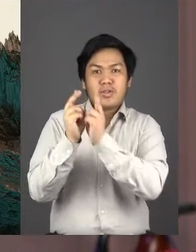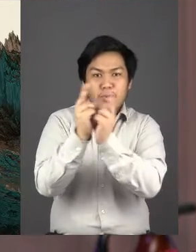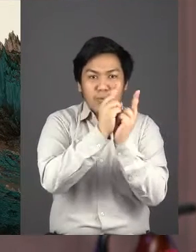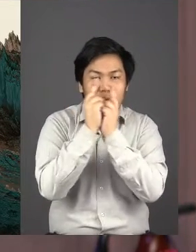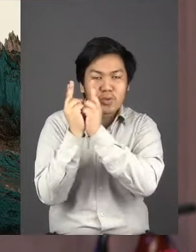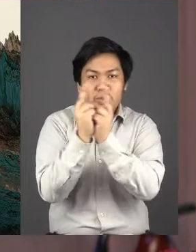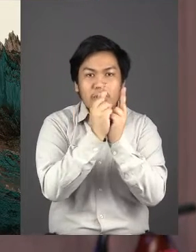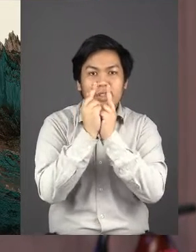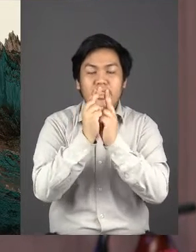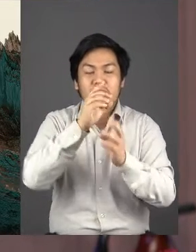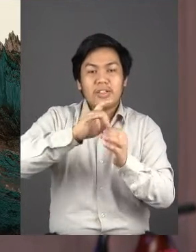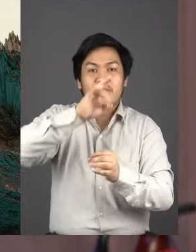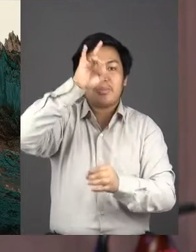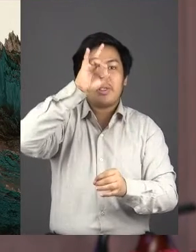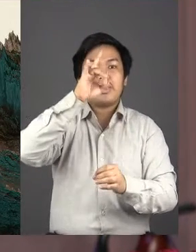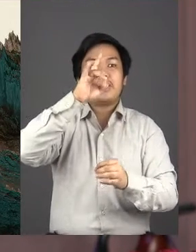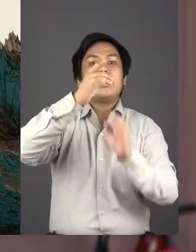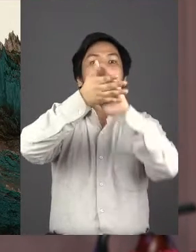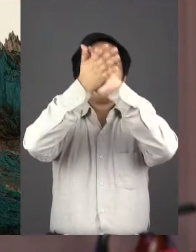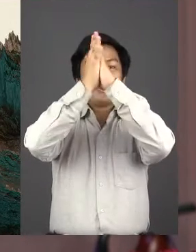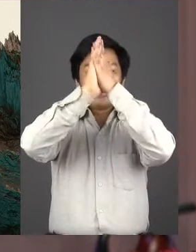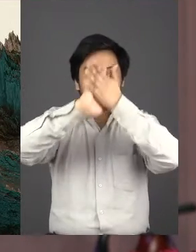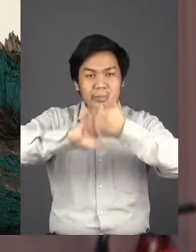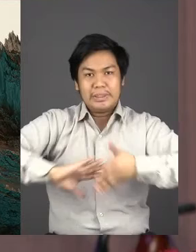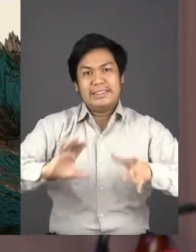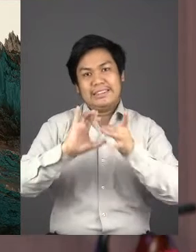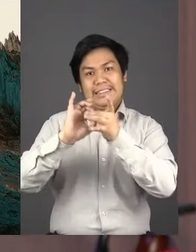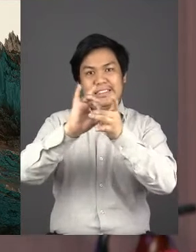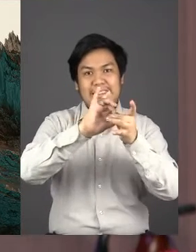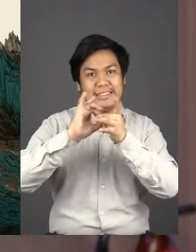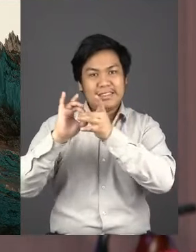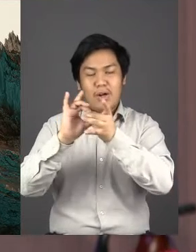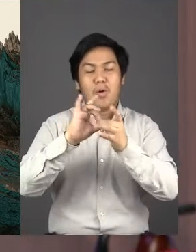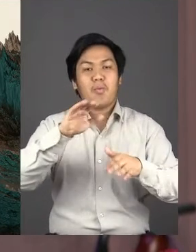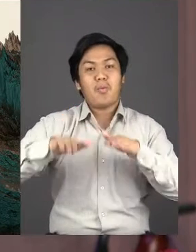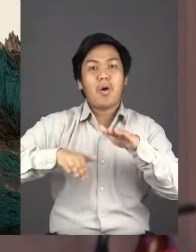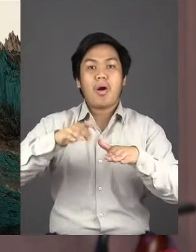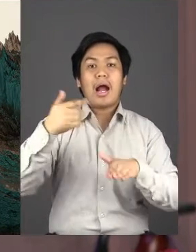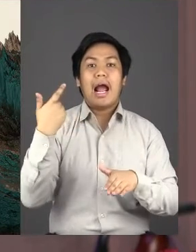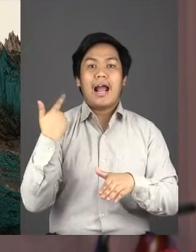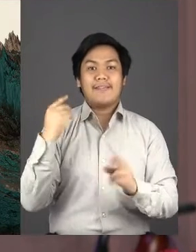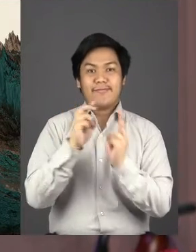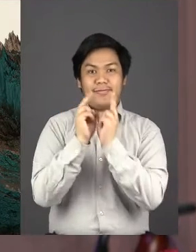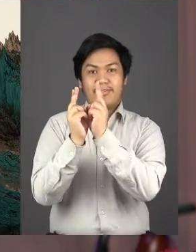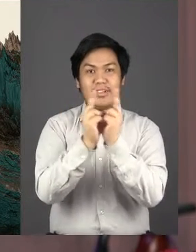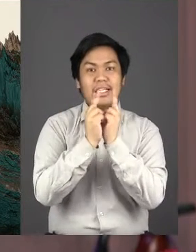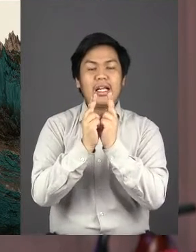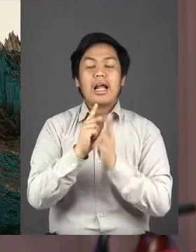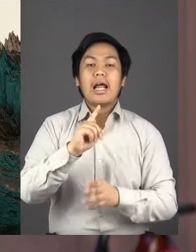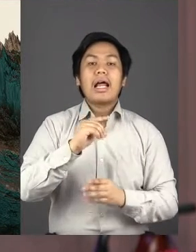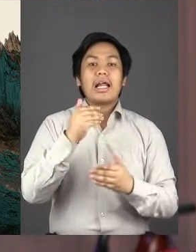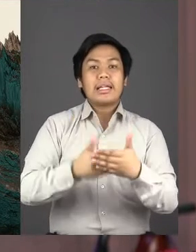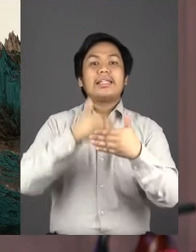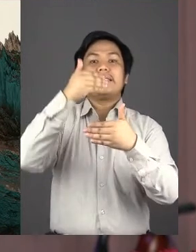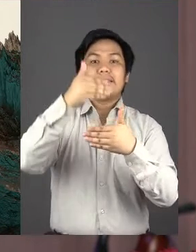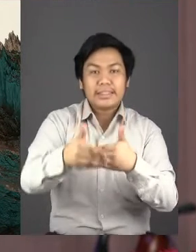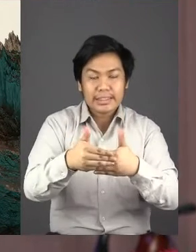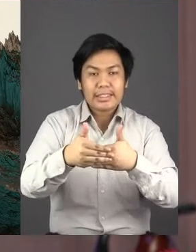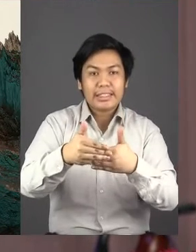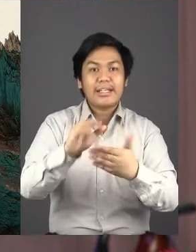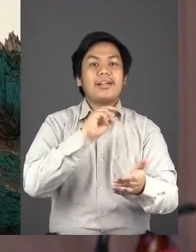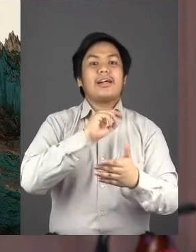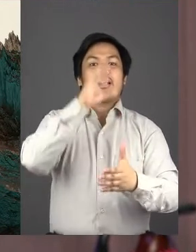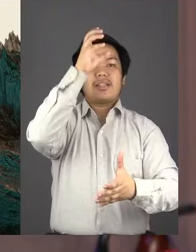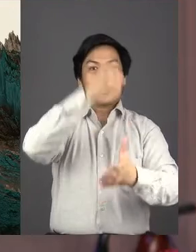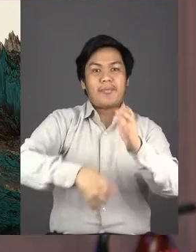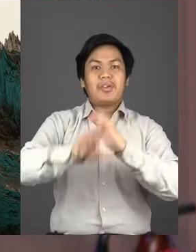the Spirit in the bond of peace. Lumakad daw tayo ng may pagkakaisa. May makikita po tayo ulit section sa